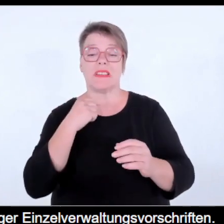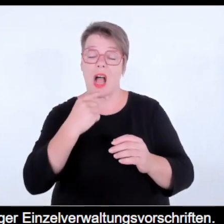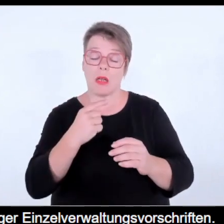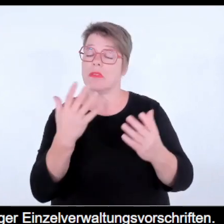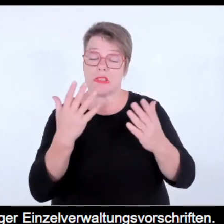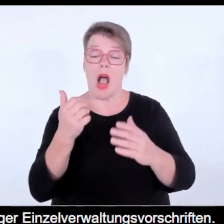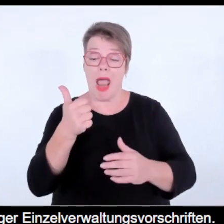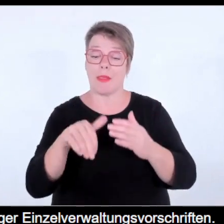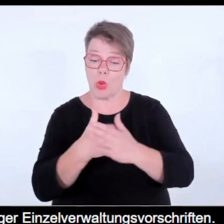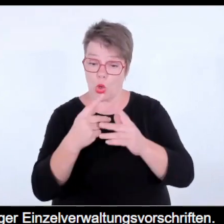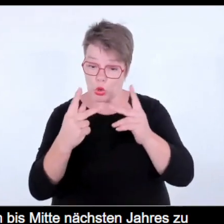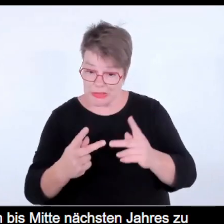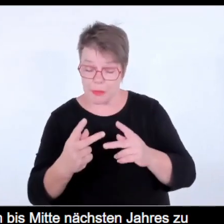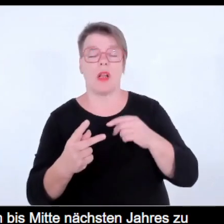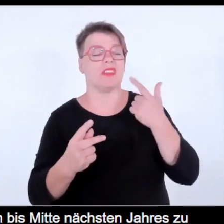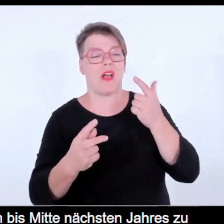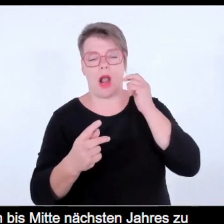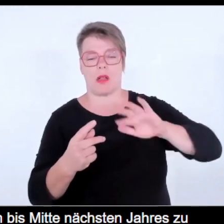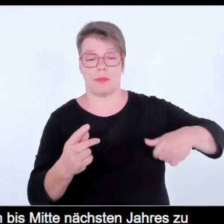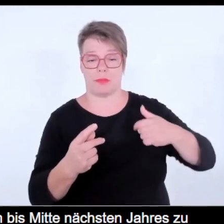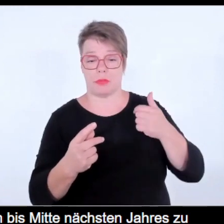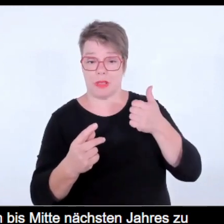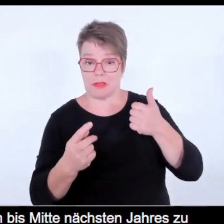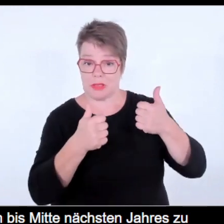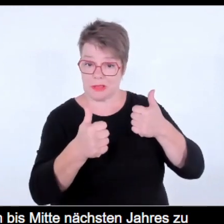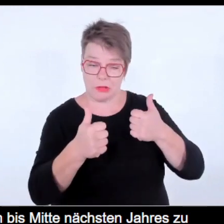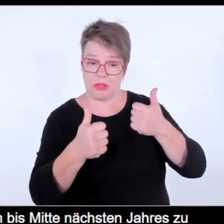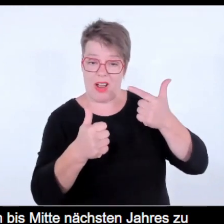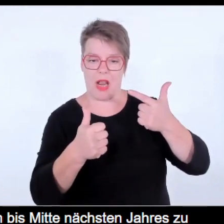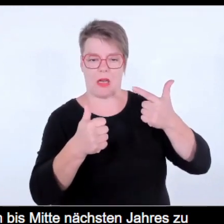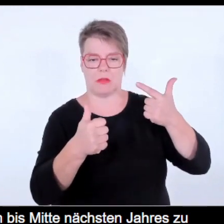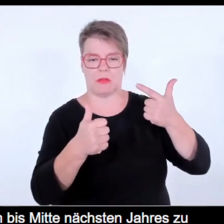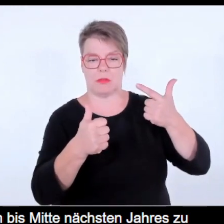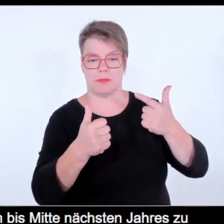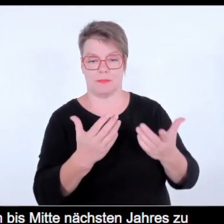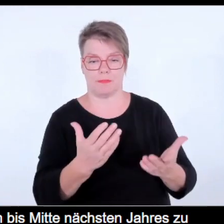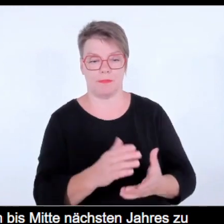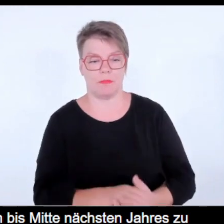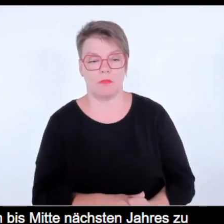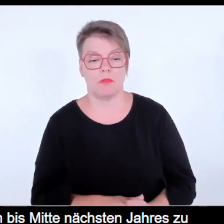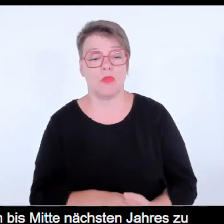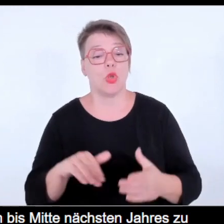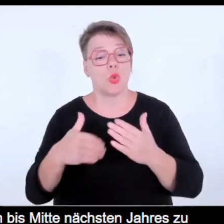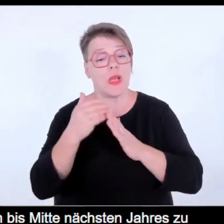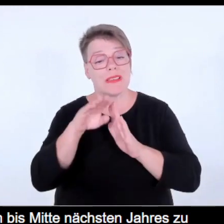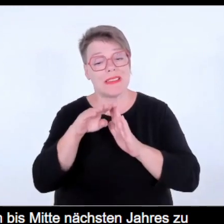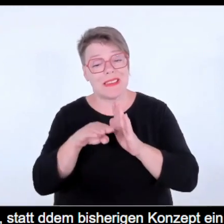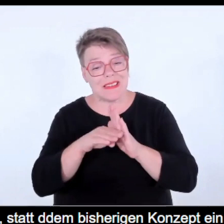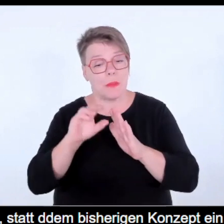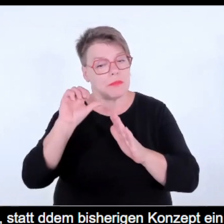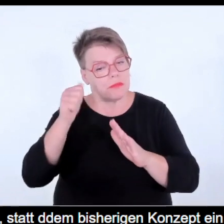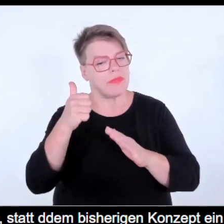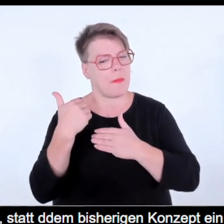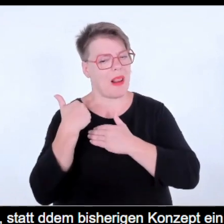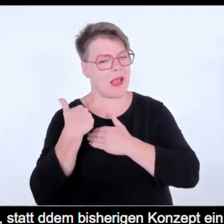Viertens. Wir werden ein Modernisierungsgesetz machen, verbunden mit einem Dialogprozess, den wir